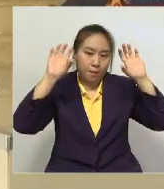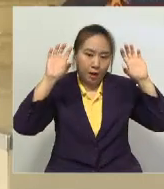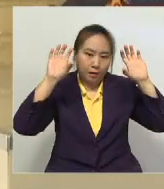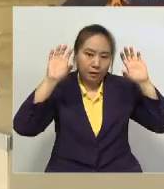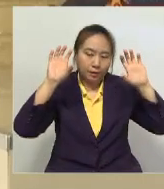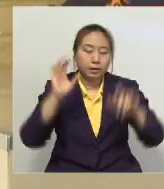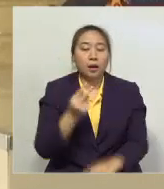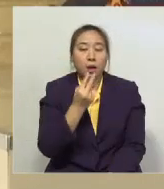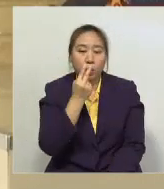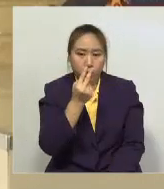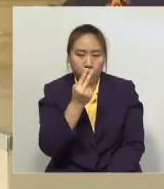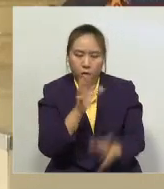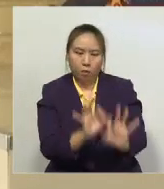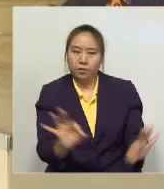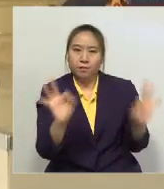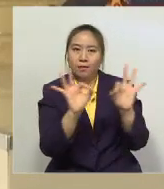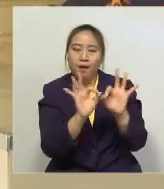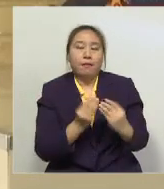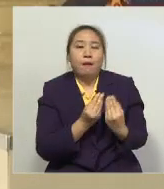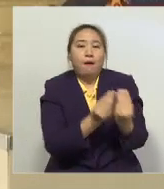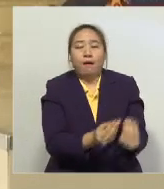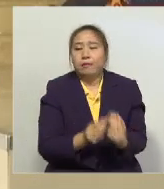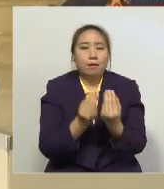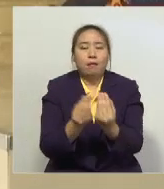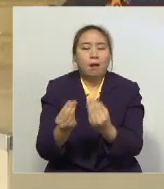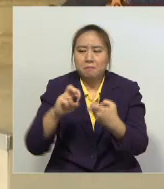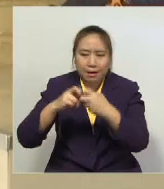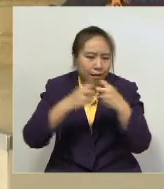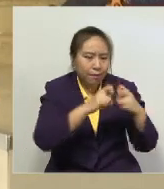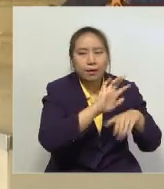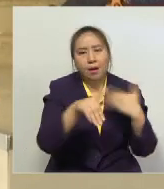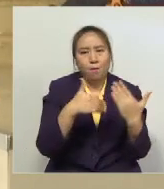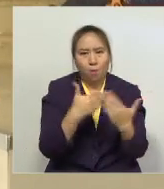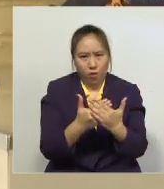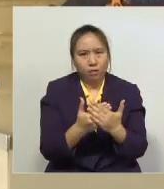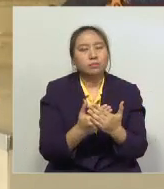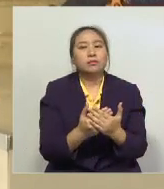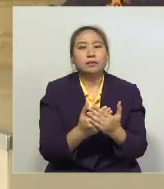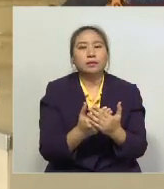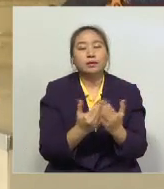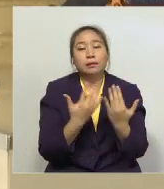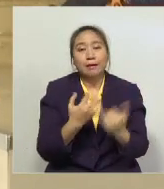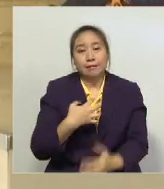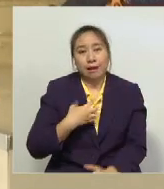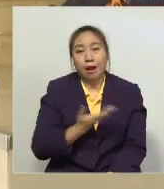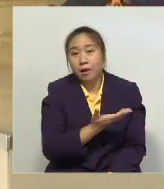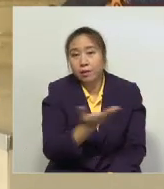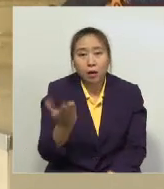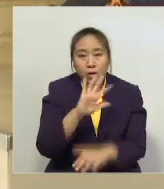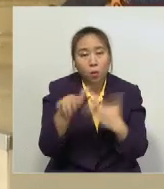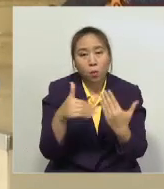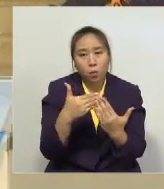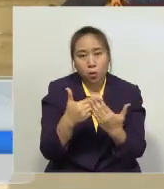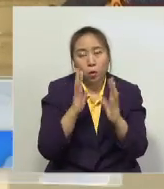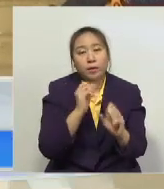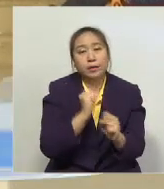ลก็ติดตามแล้วก็ให้ความสำคัญกับทุกๆเรื่องที่เกิดขึ้นนะคะแล้วก็อาจจะให้ทุกคนทุกฝ่ายที่เป็นเ